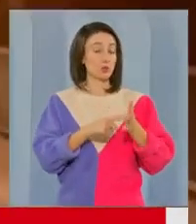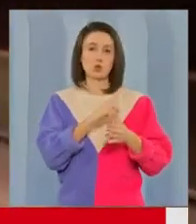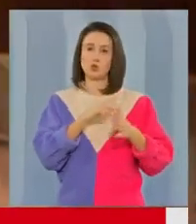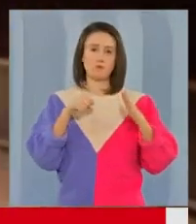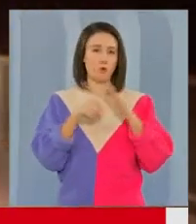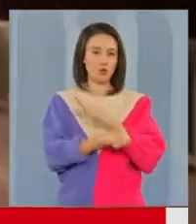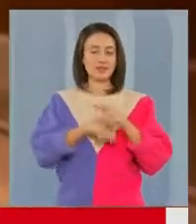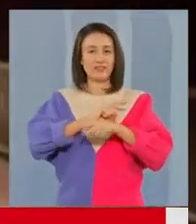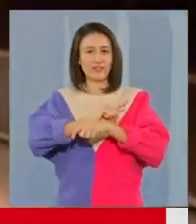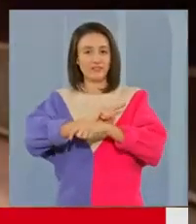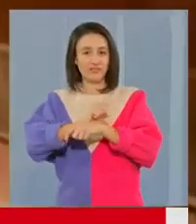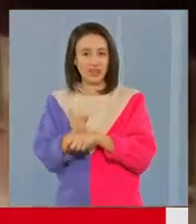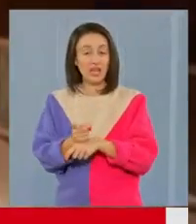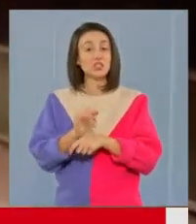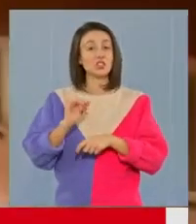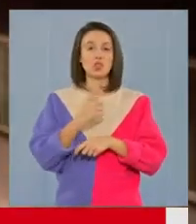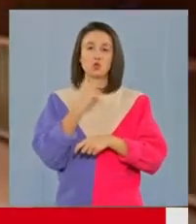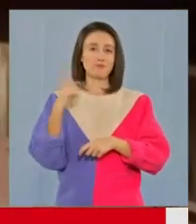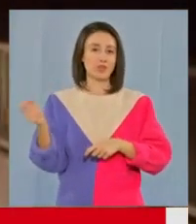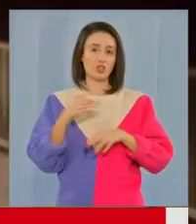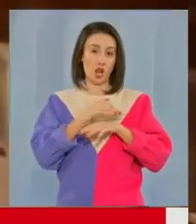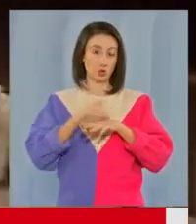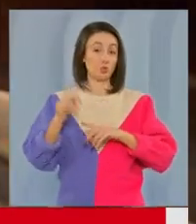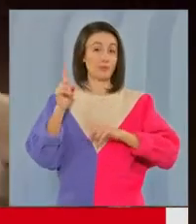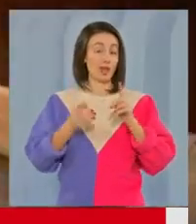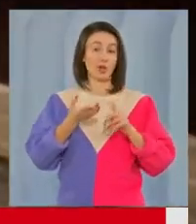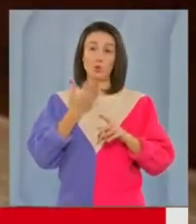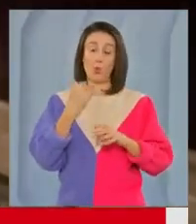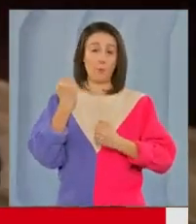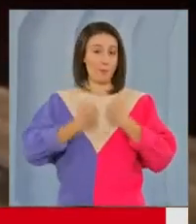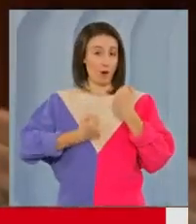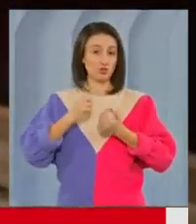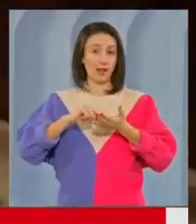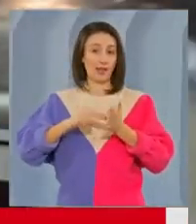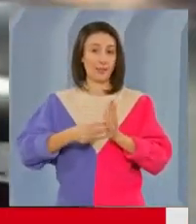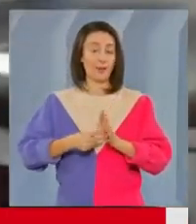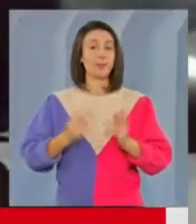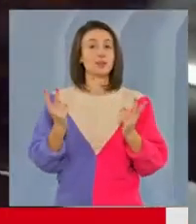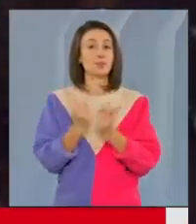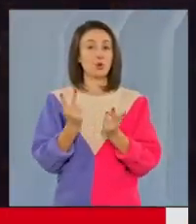forțeze pedala de accelerație și să nu plece la drum dacă nu au autoturismele echipate corespunzător.